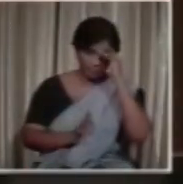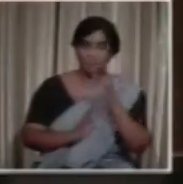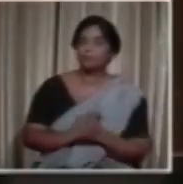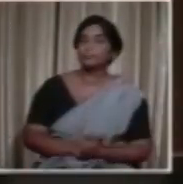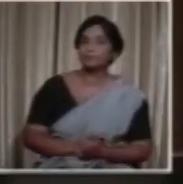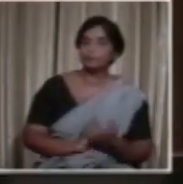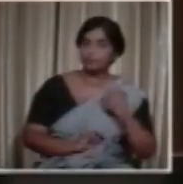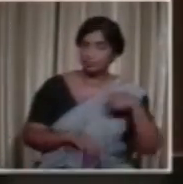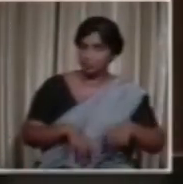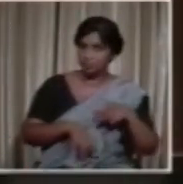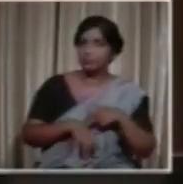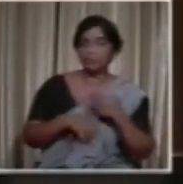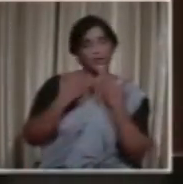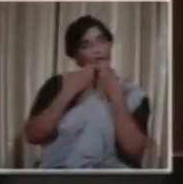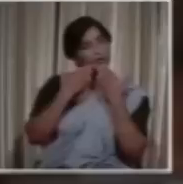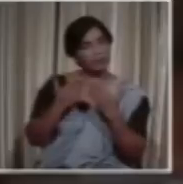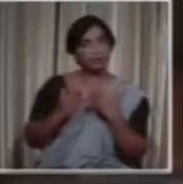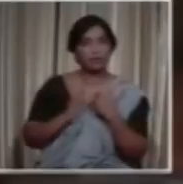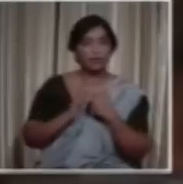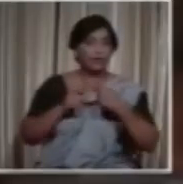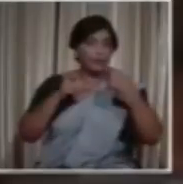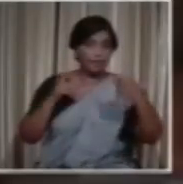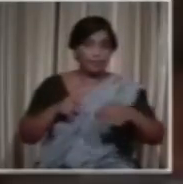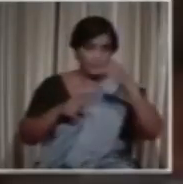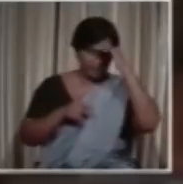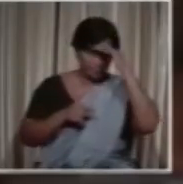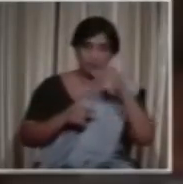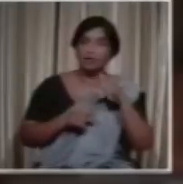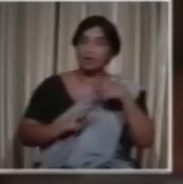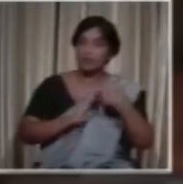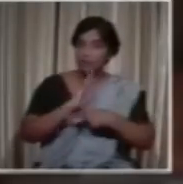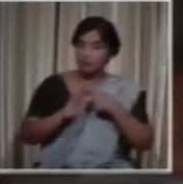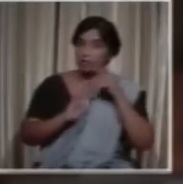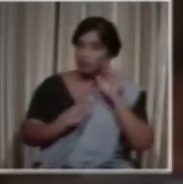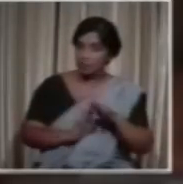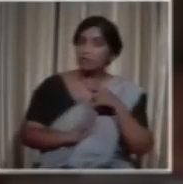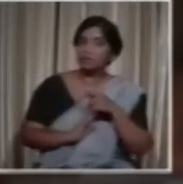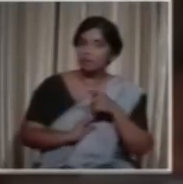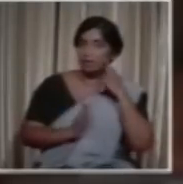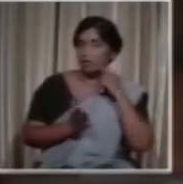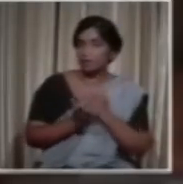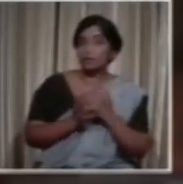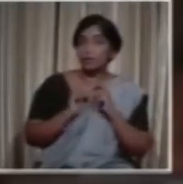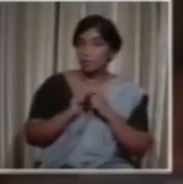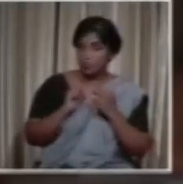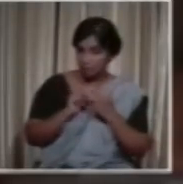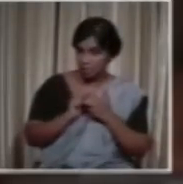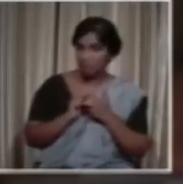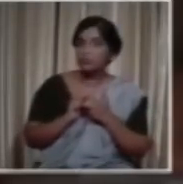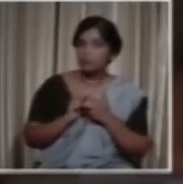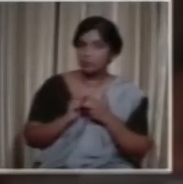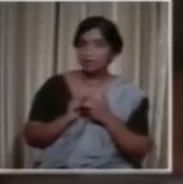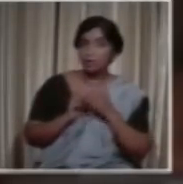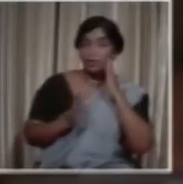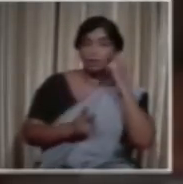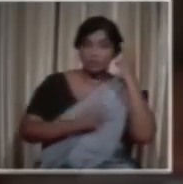මම මේ අවස්ථාවේදී ස්තුතිවන්ත වෙනවා ගරු විපක්ෂ නායකතුමා මේ රට පත් වෙලා තියෙන මේ බැරෑරුම් තත්ත්වය පිළිබඳව එතුමා